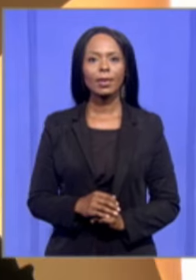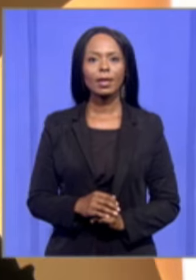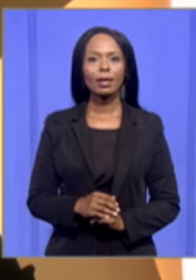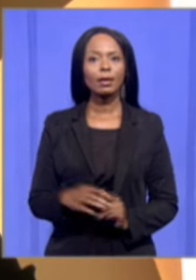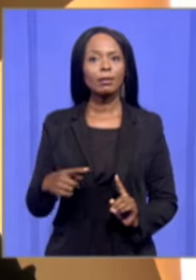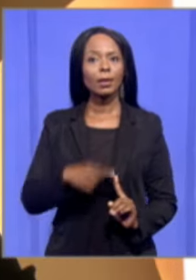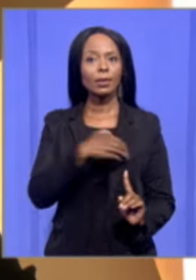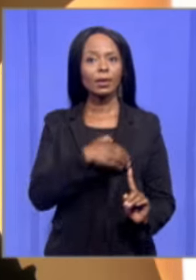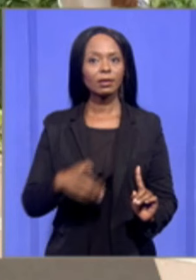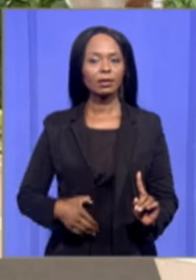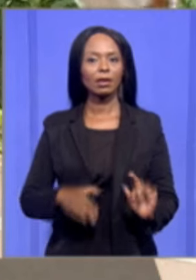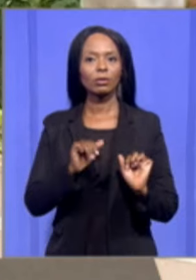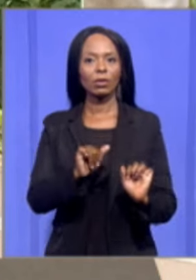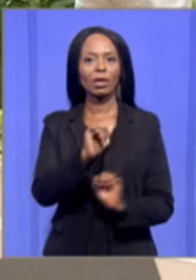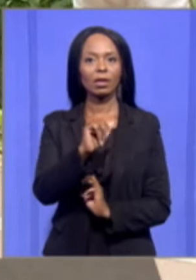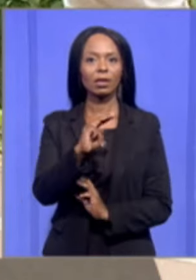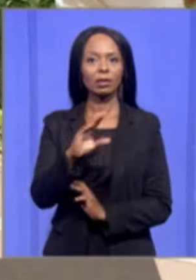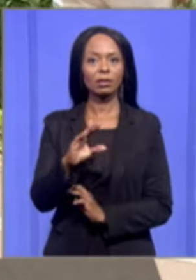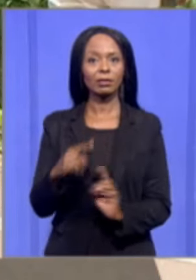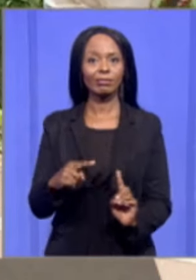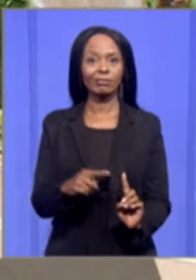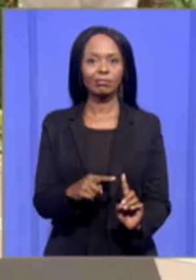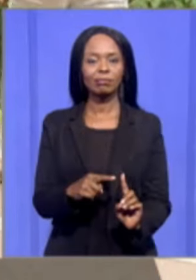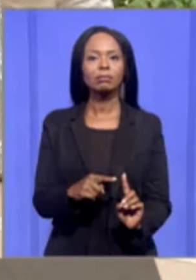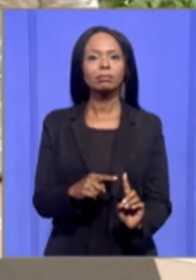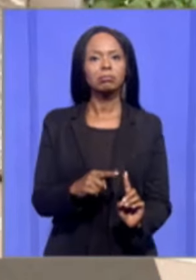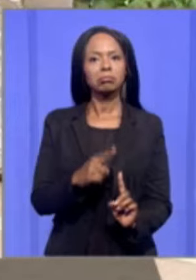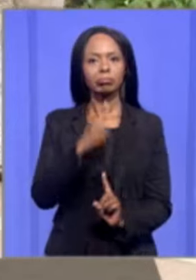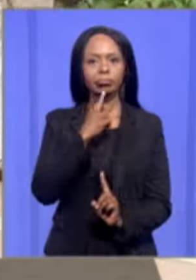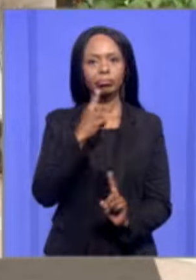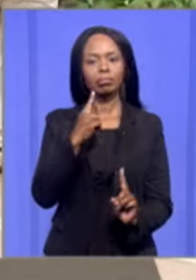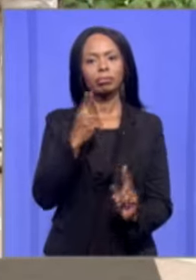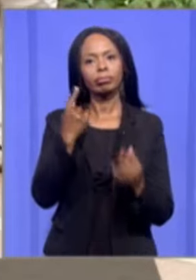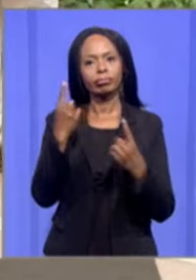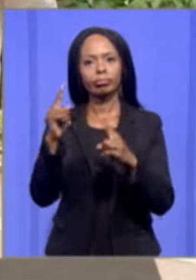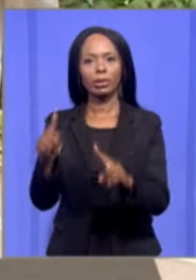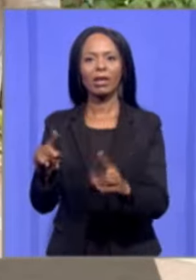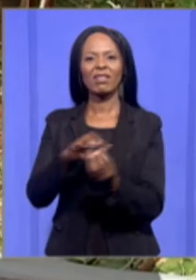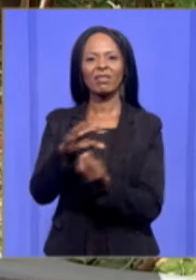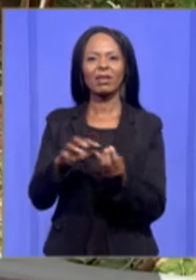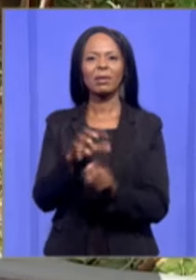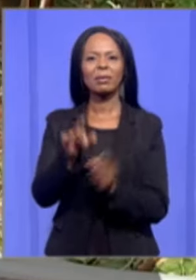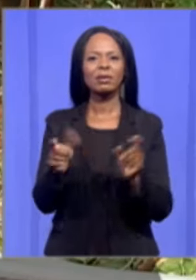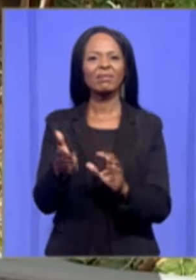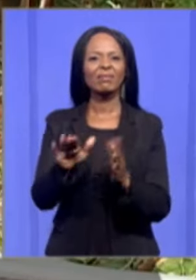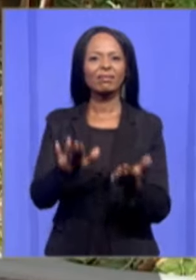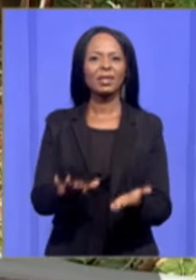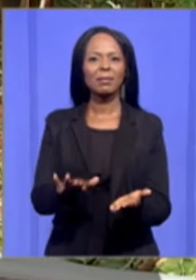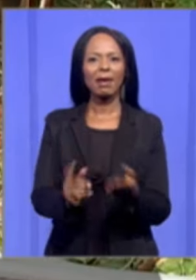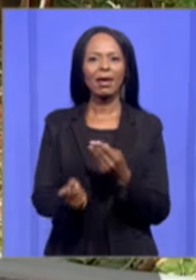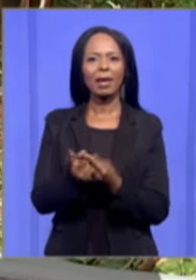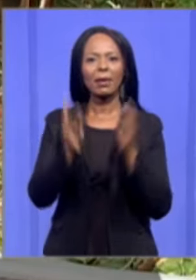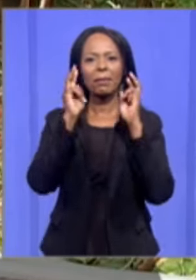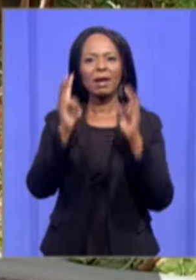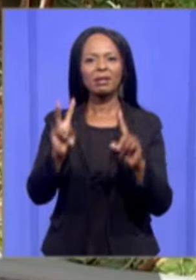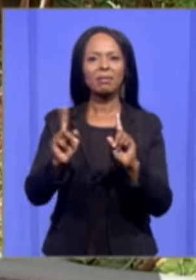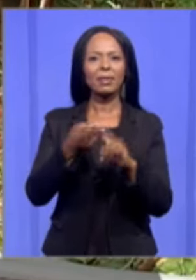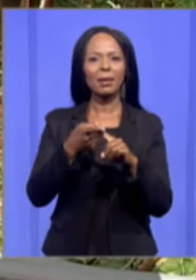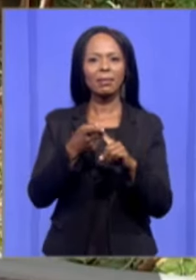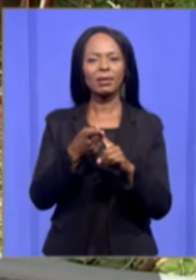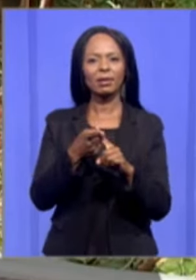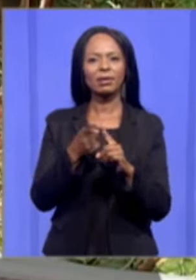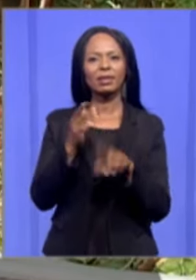Mo president wa ANC Cyril Ramaphosa o tlhotsa ile go gomotsa ba malapa a batswa setlhabelo ba kotsi ya